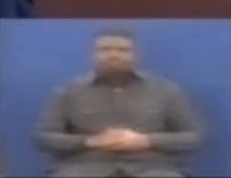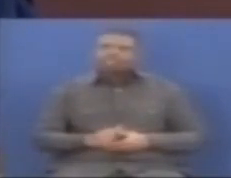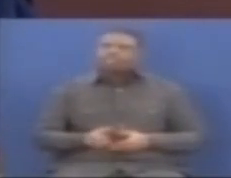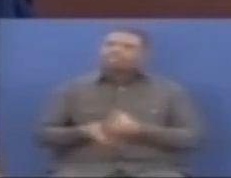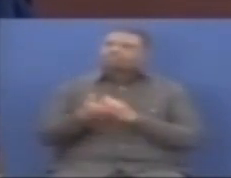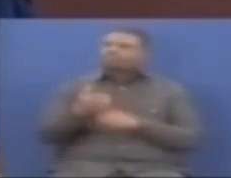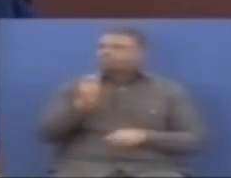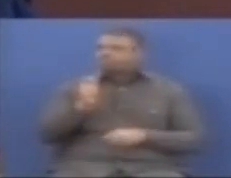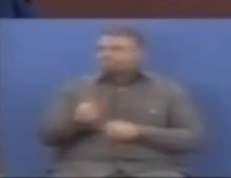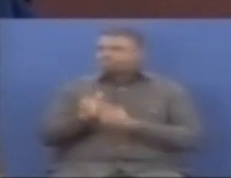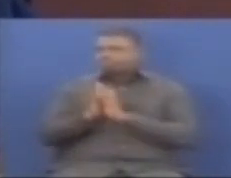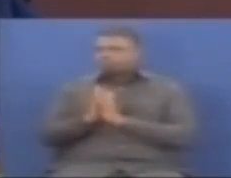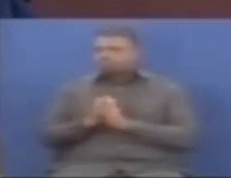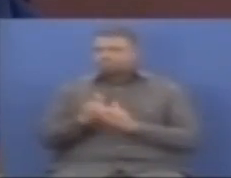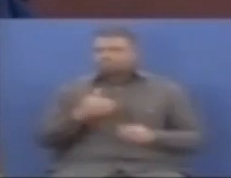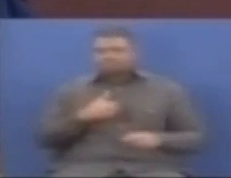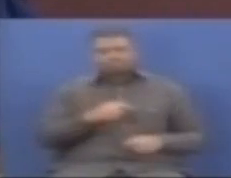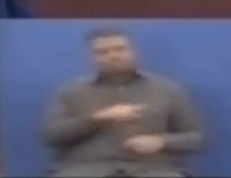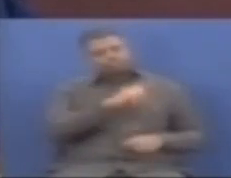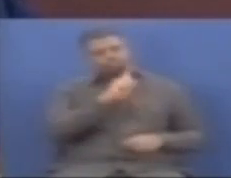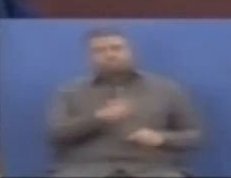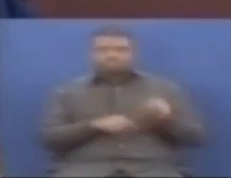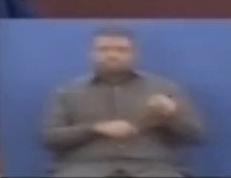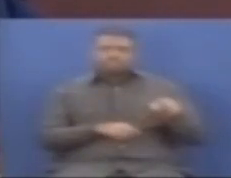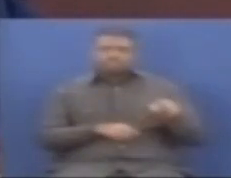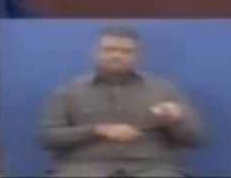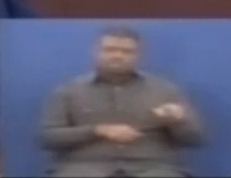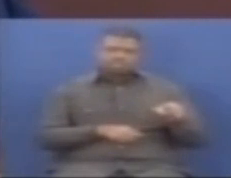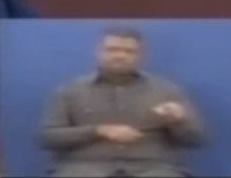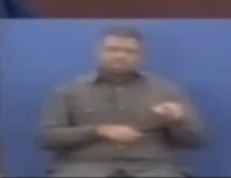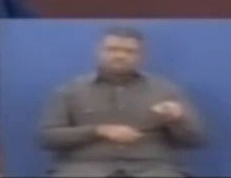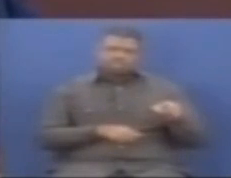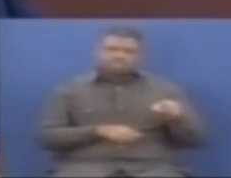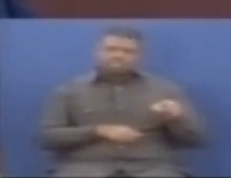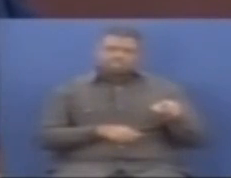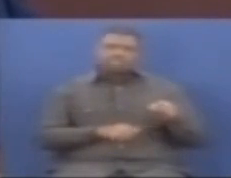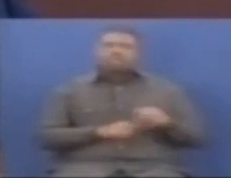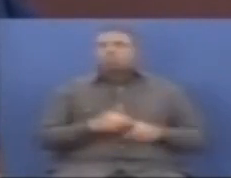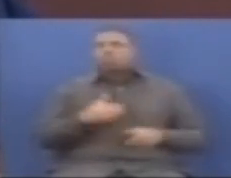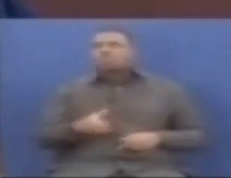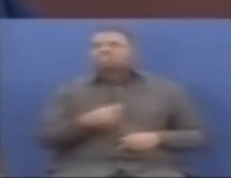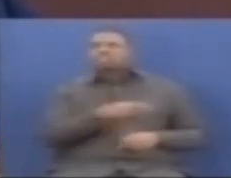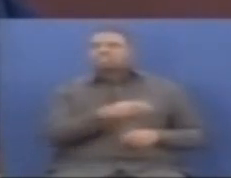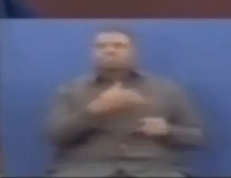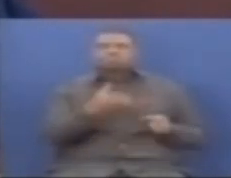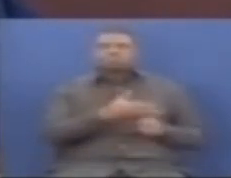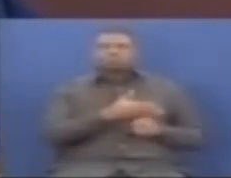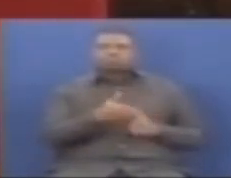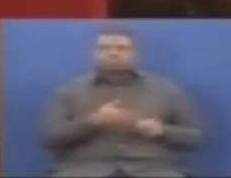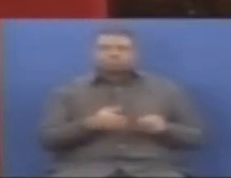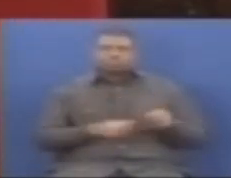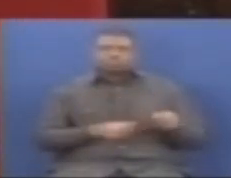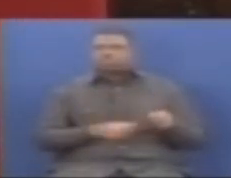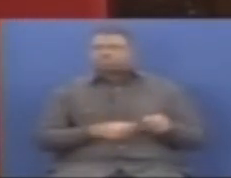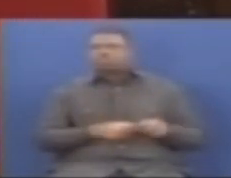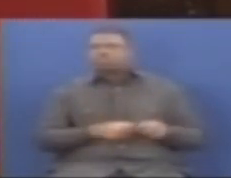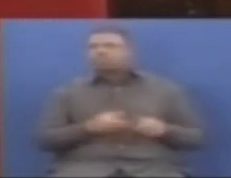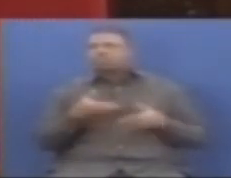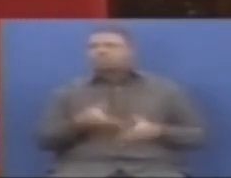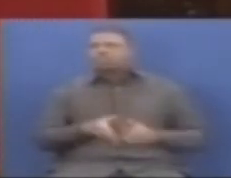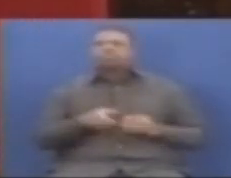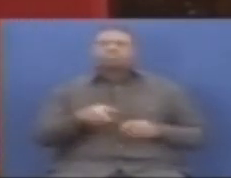kwamba kimsingi ufanyaji wa biashara katika nchi yoyote ile ni lazima uende sambamba na